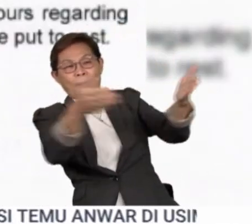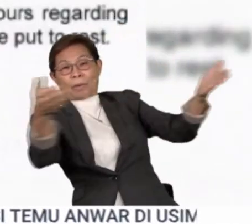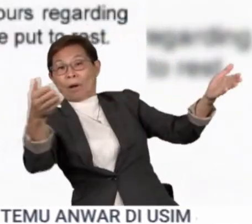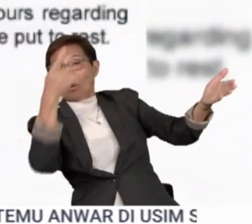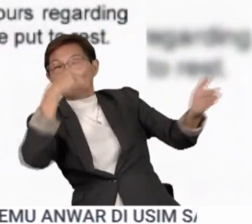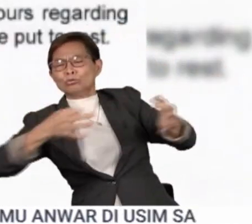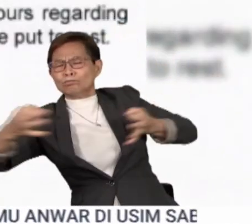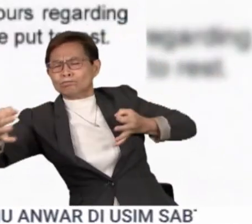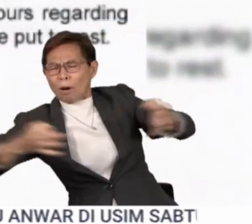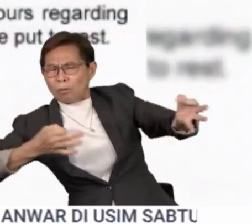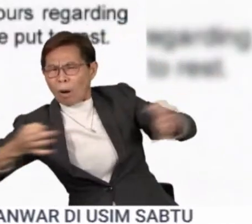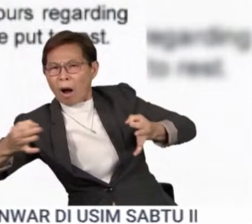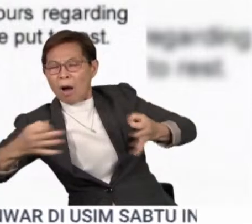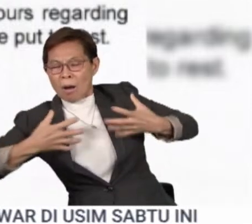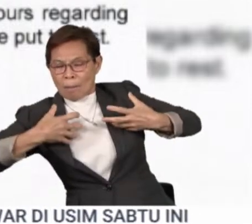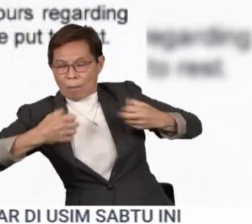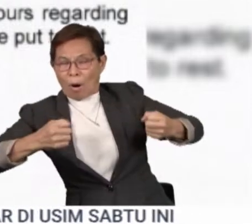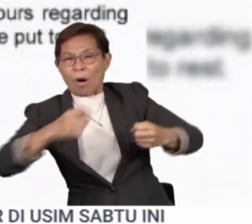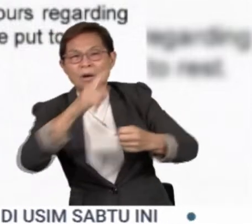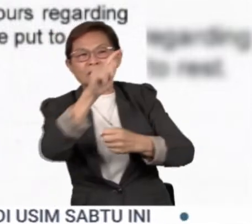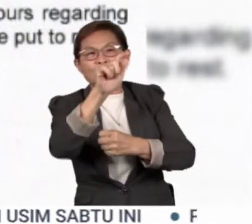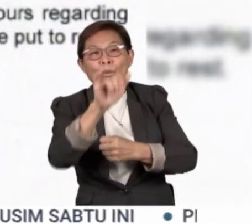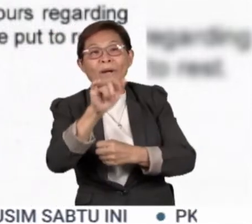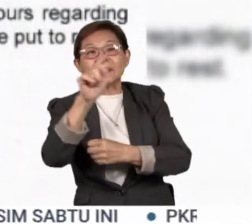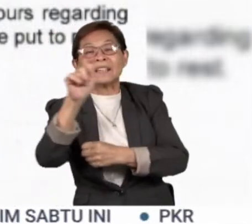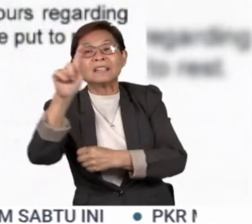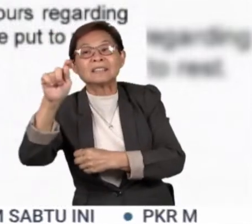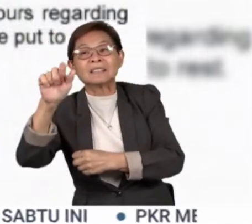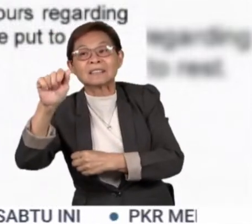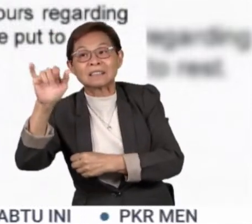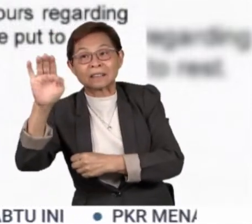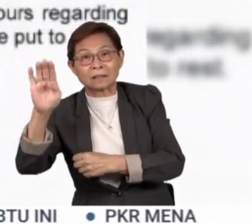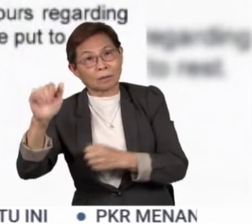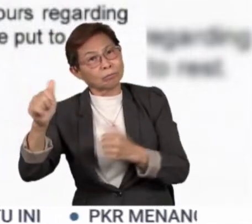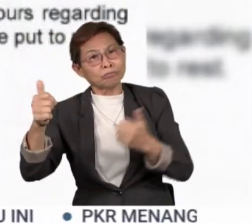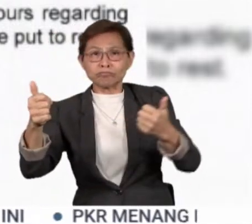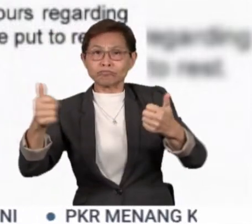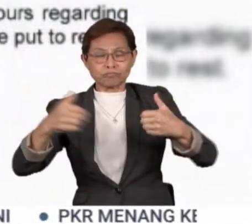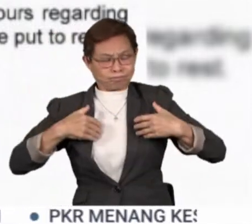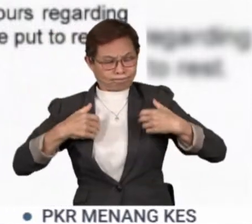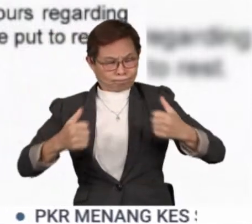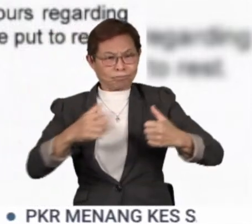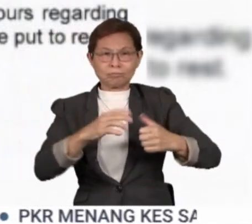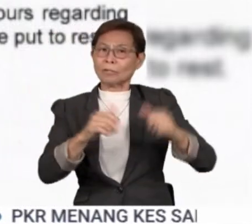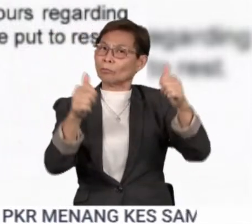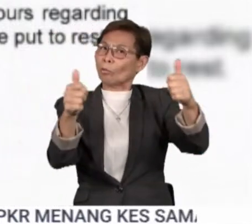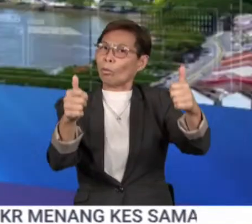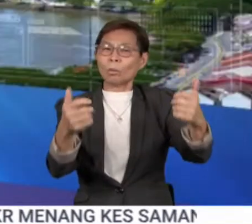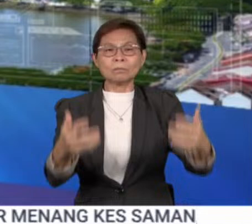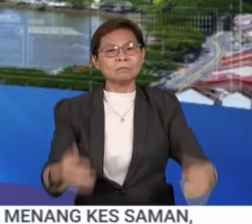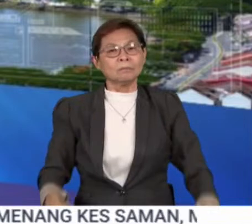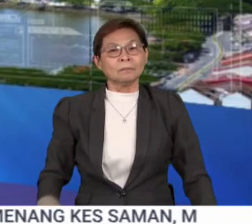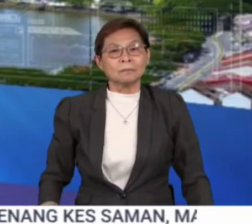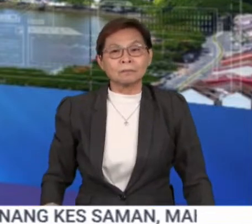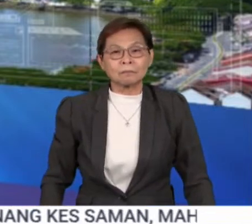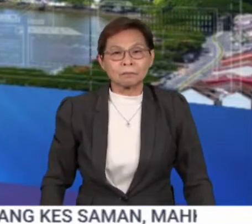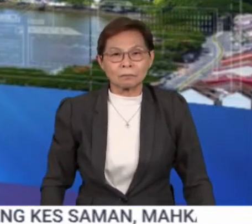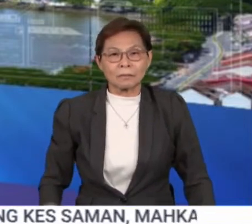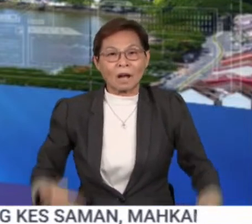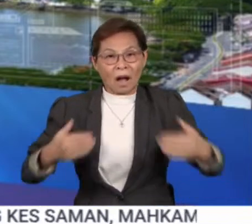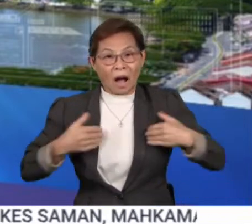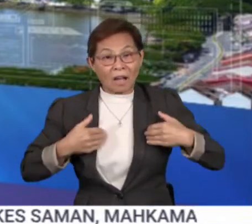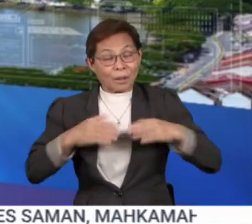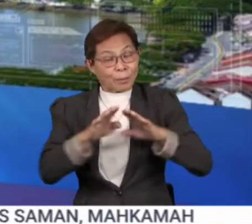bagi menjelaskan status kesihatan Tun Pahin Sri Taib yang berada dalam keadaan baik dan sehat.